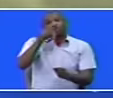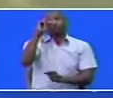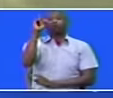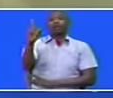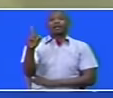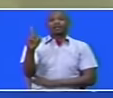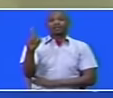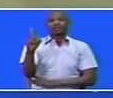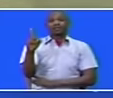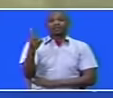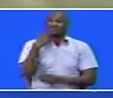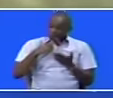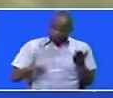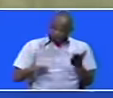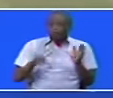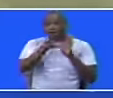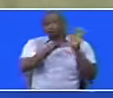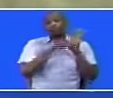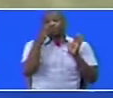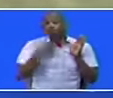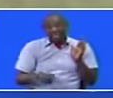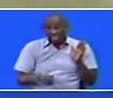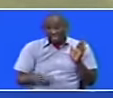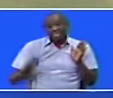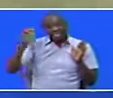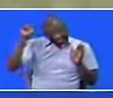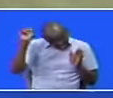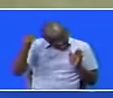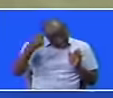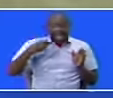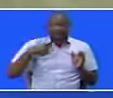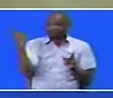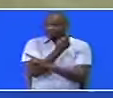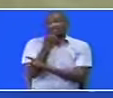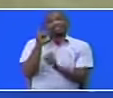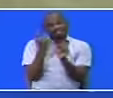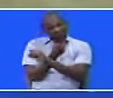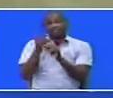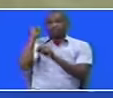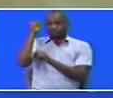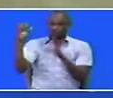Vile Biblia vile katiba inasema Kenya is a multi-party democracy.